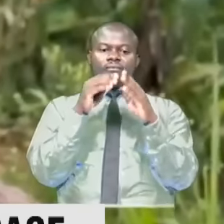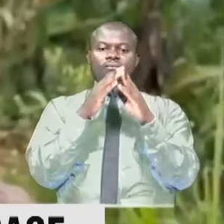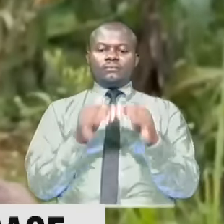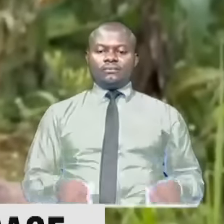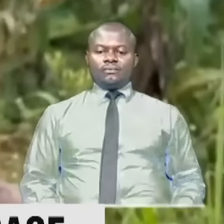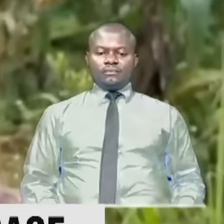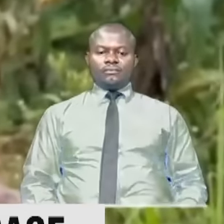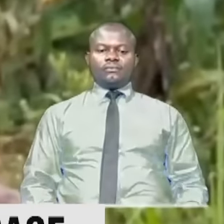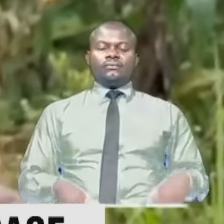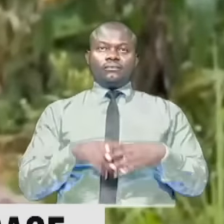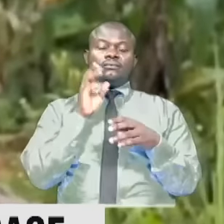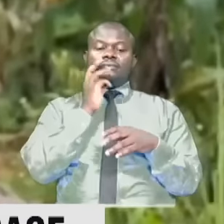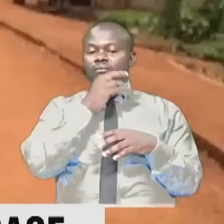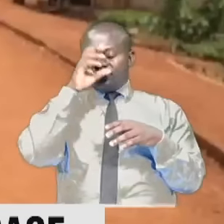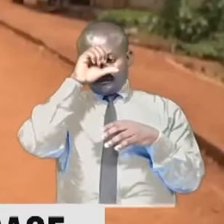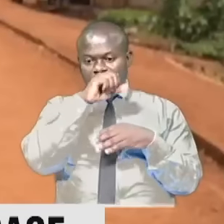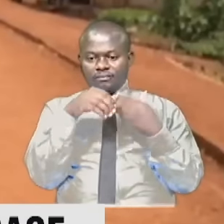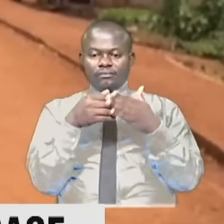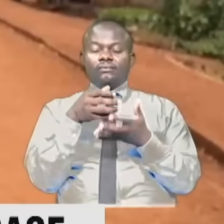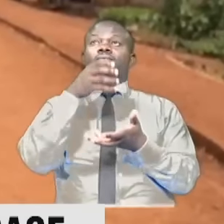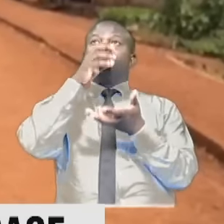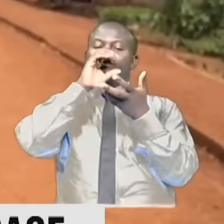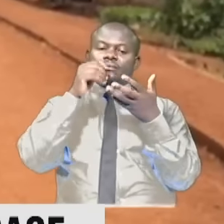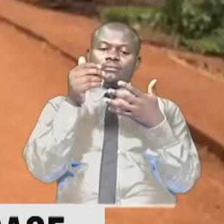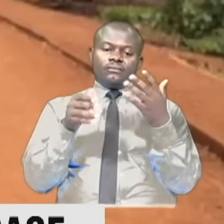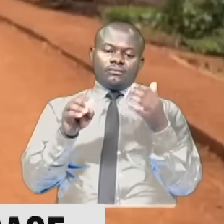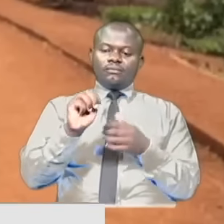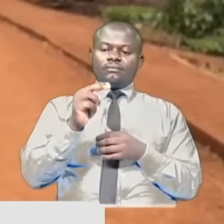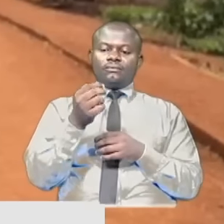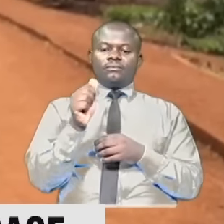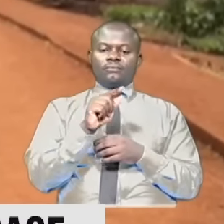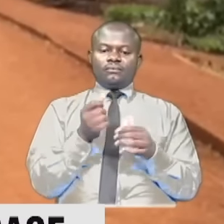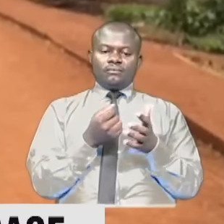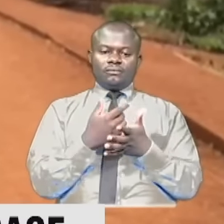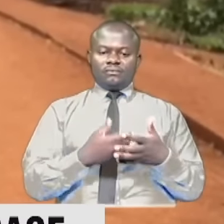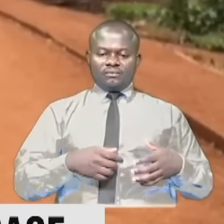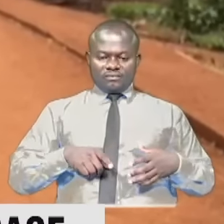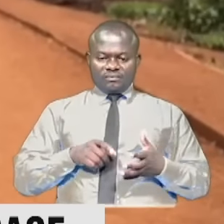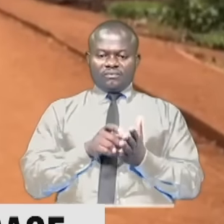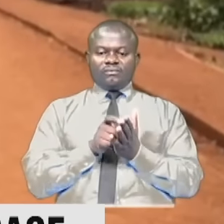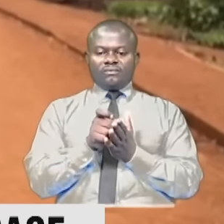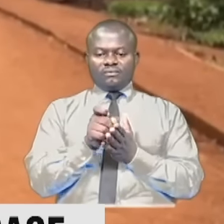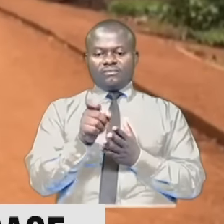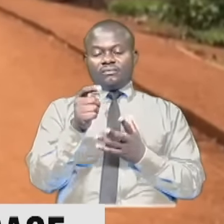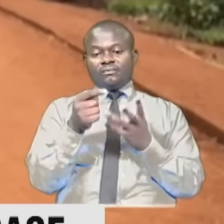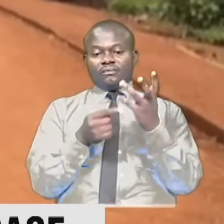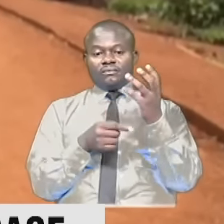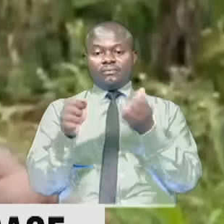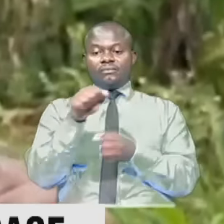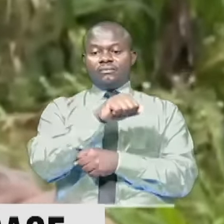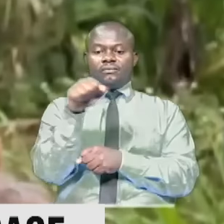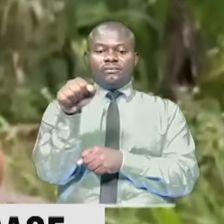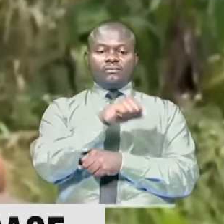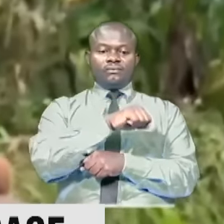Amazi twarayabuze ni ukunywa nyine birabizi bya Muhazi bikadutera inzoka. Ziriya modoka nizo zagiye